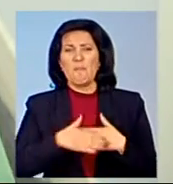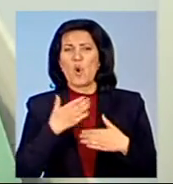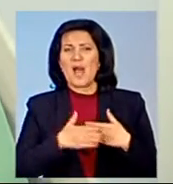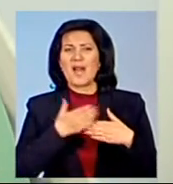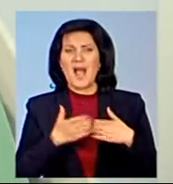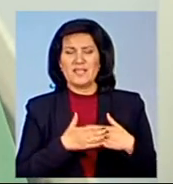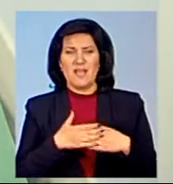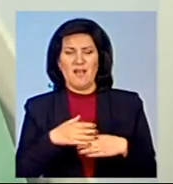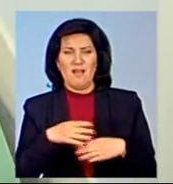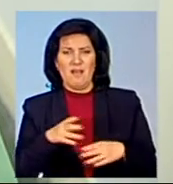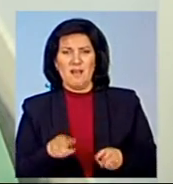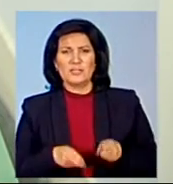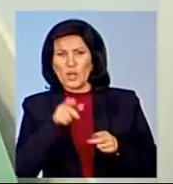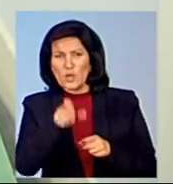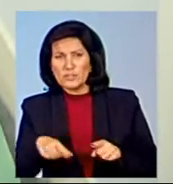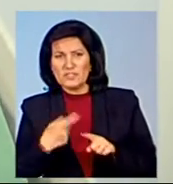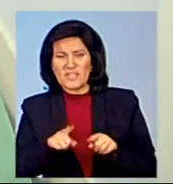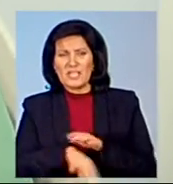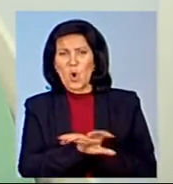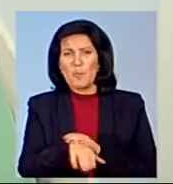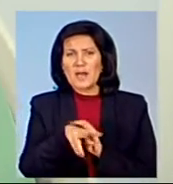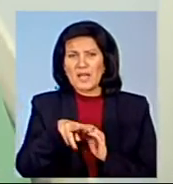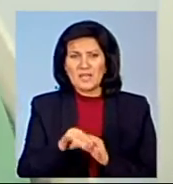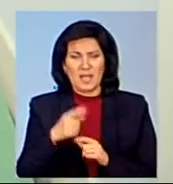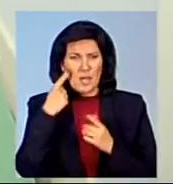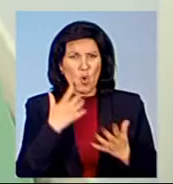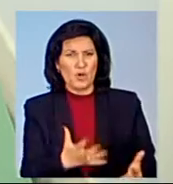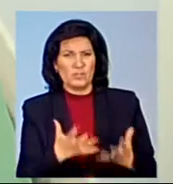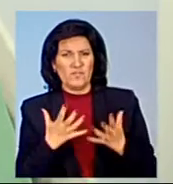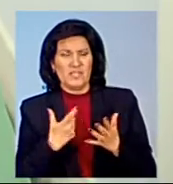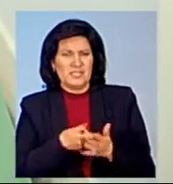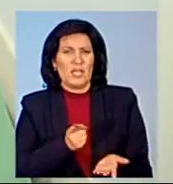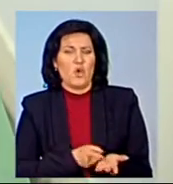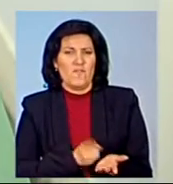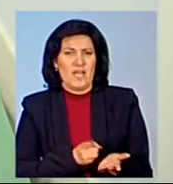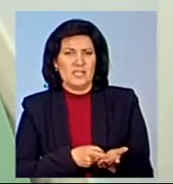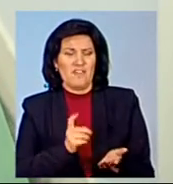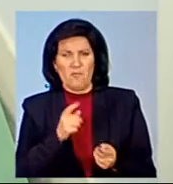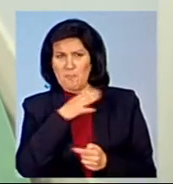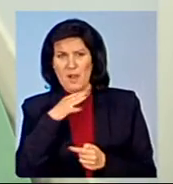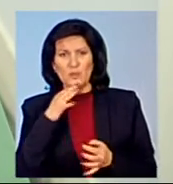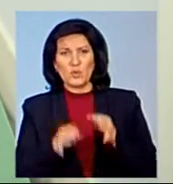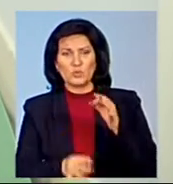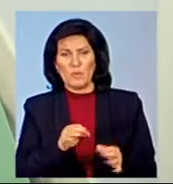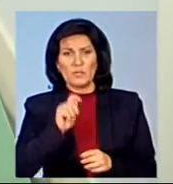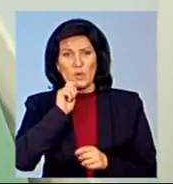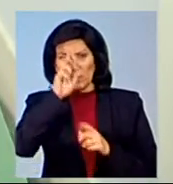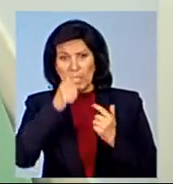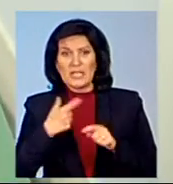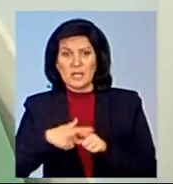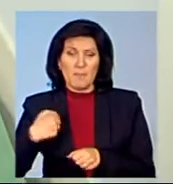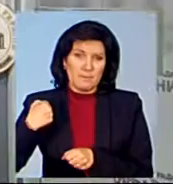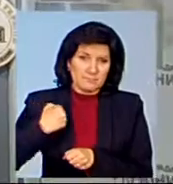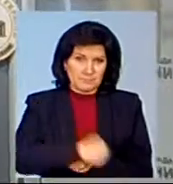покарання злочинців, які обкрадали, очевидно, і це доведено в багатьох судах, українську державу треба